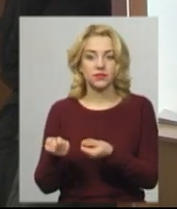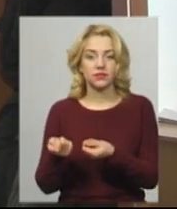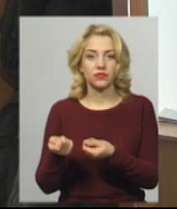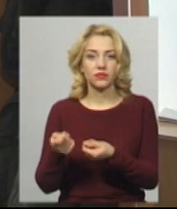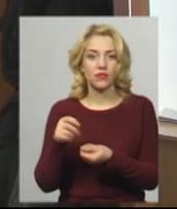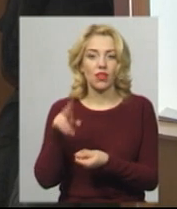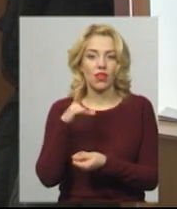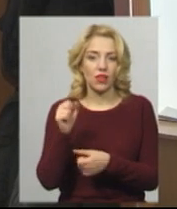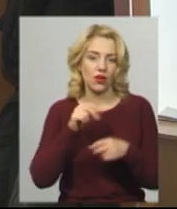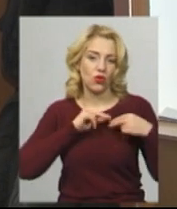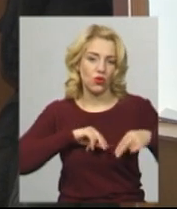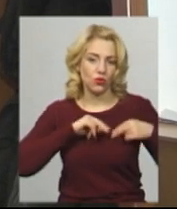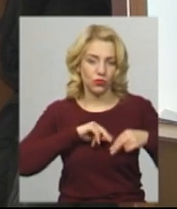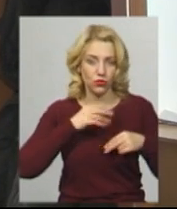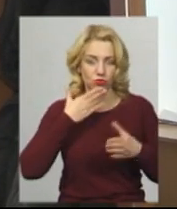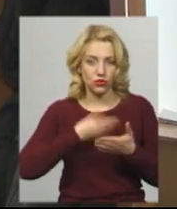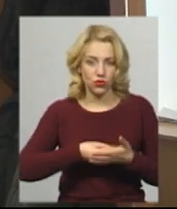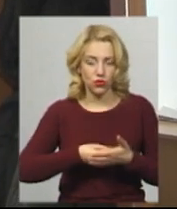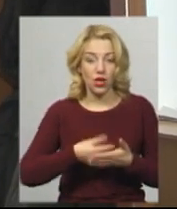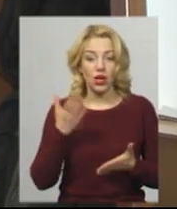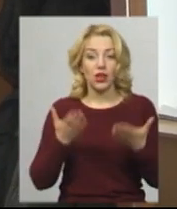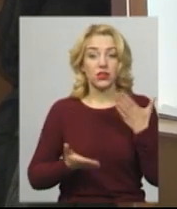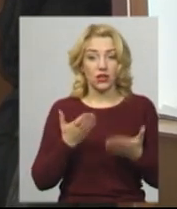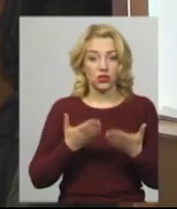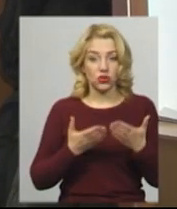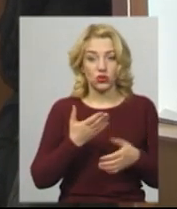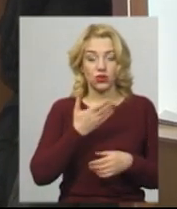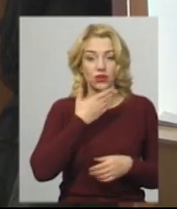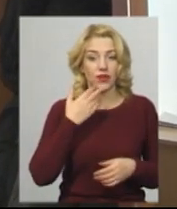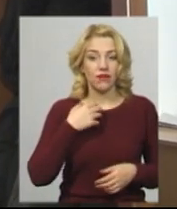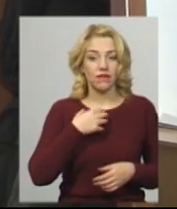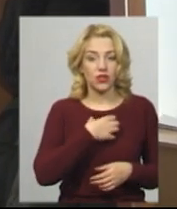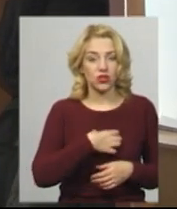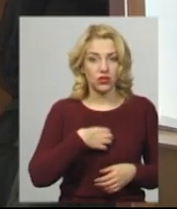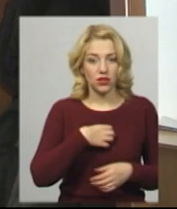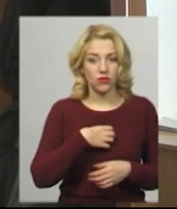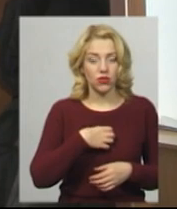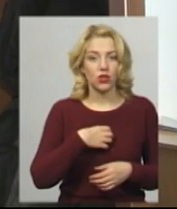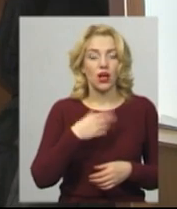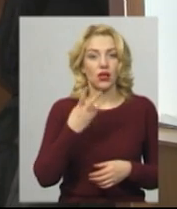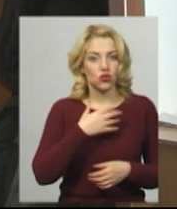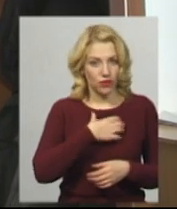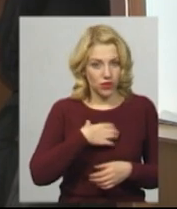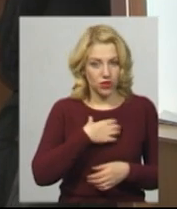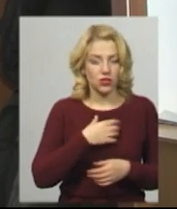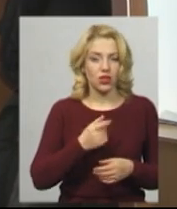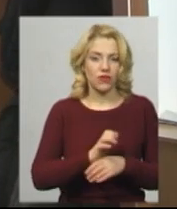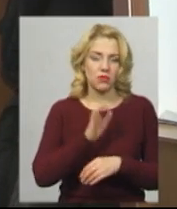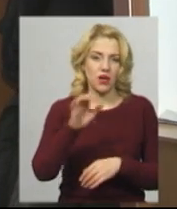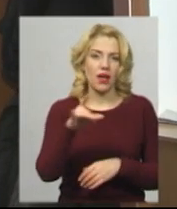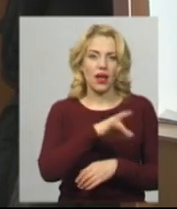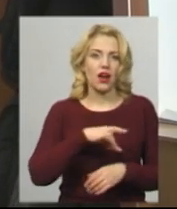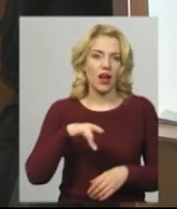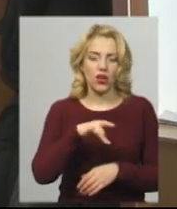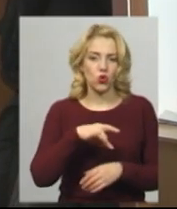віддає на своє підприємство. Якщо неможливо, то ми направляємо до районного, наприклад, з травмами, до